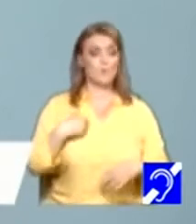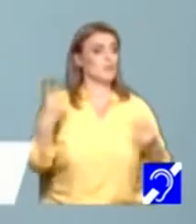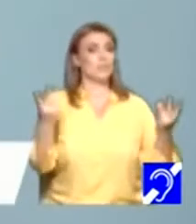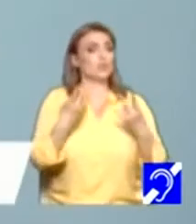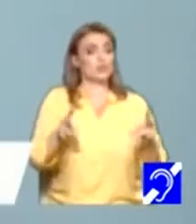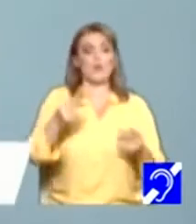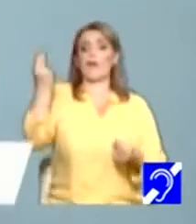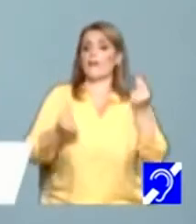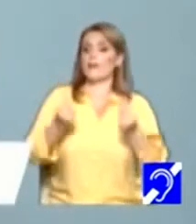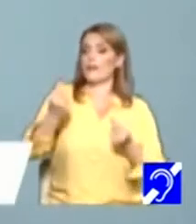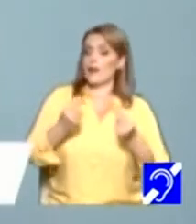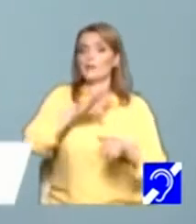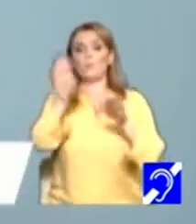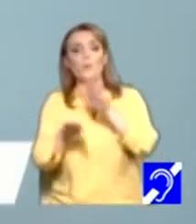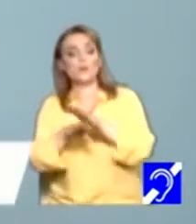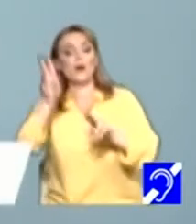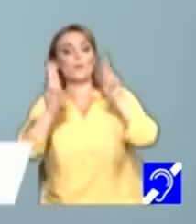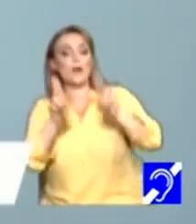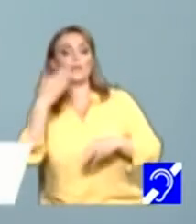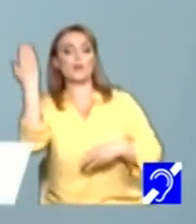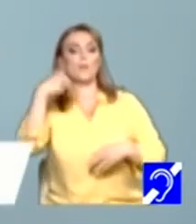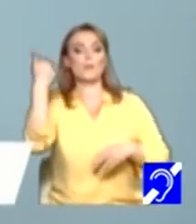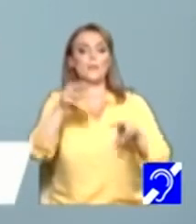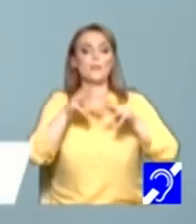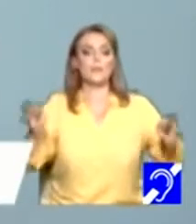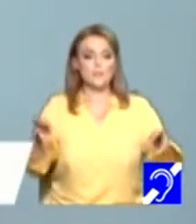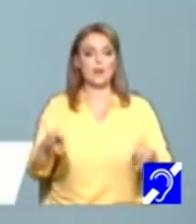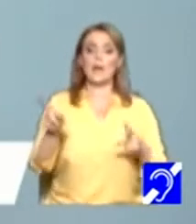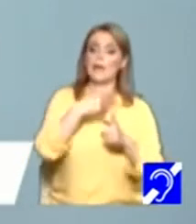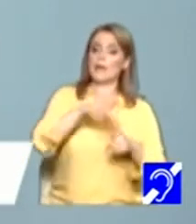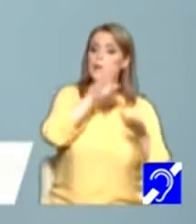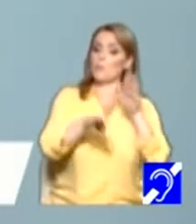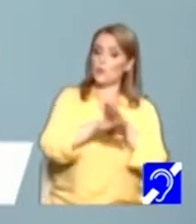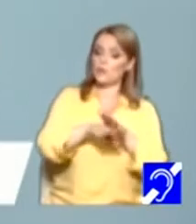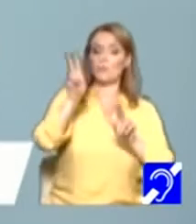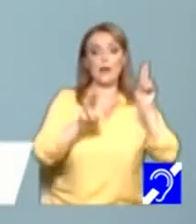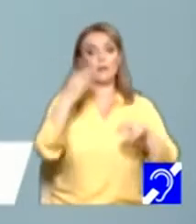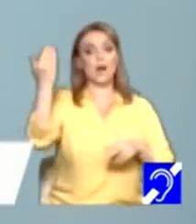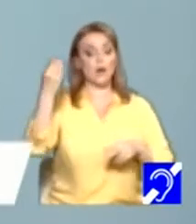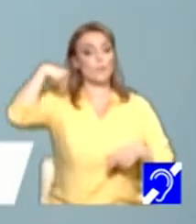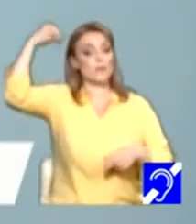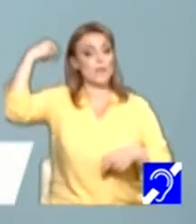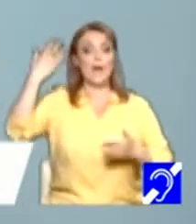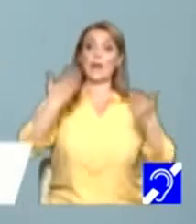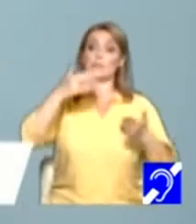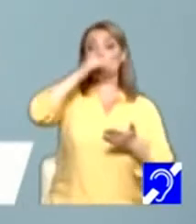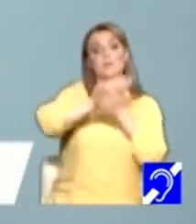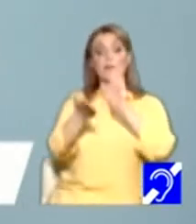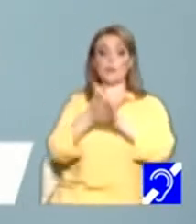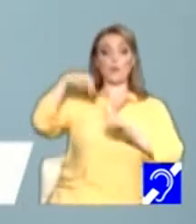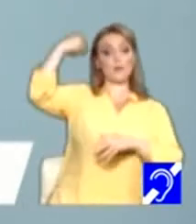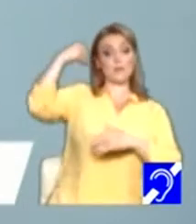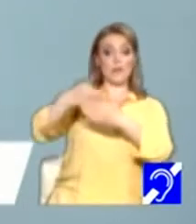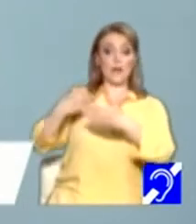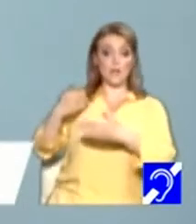jurul prim-ministrului sau un joc în jurul președintelui, că în caz dacă nu facem o înțelegere prealabilă cu